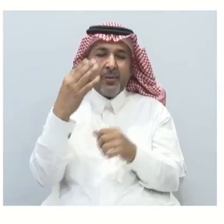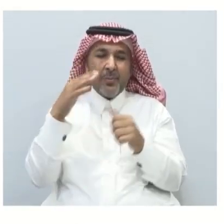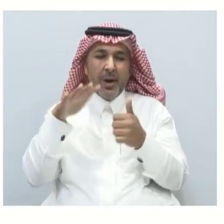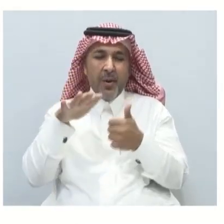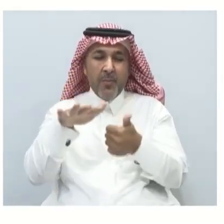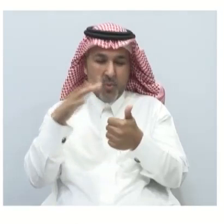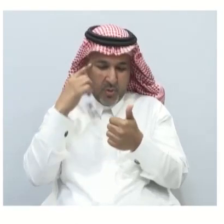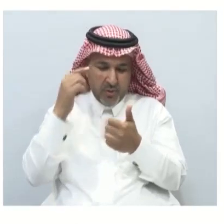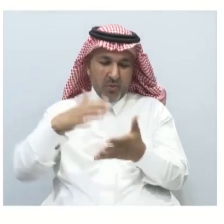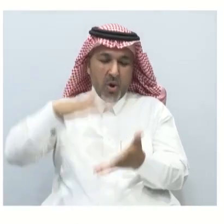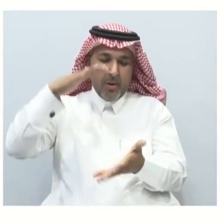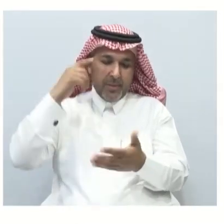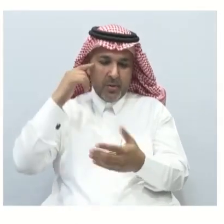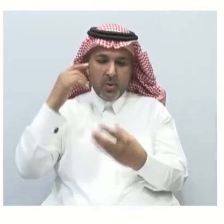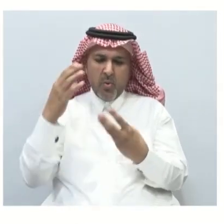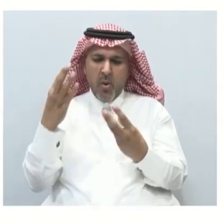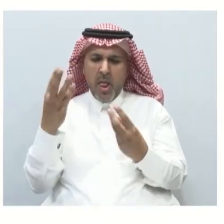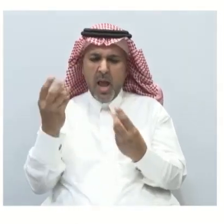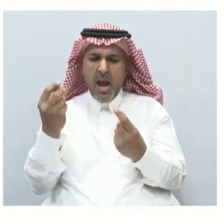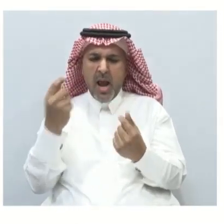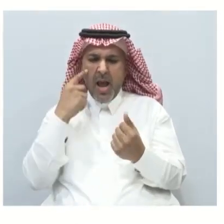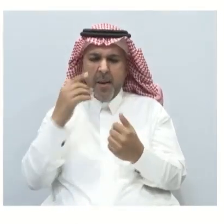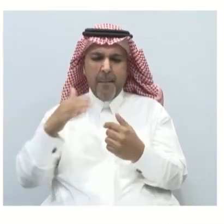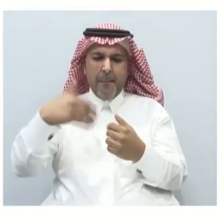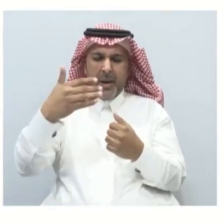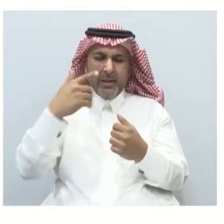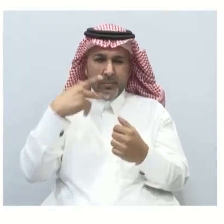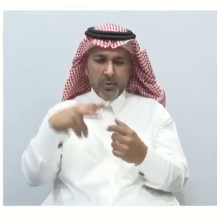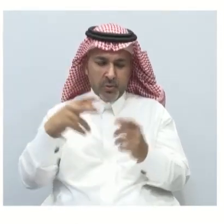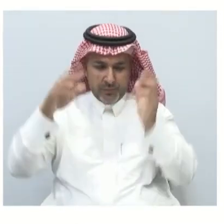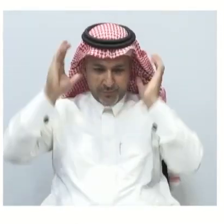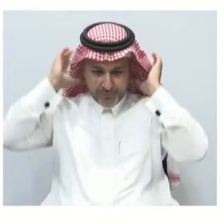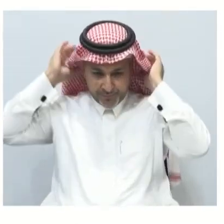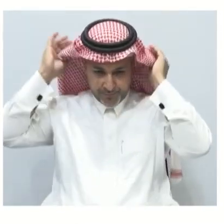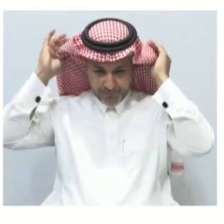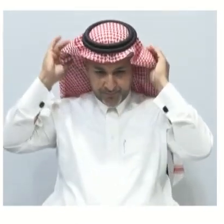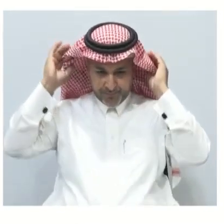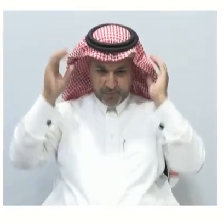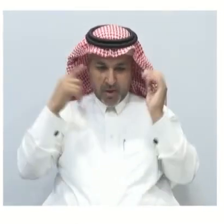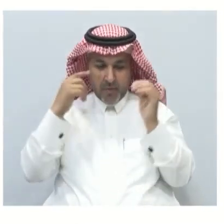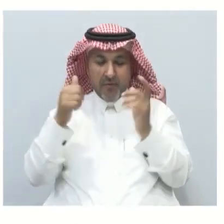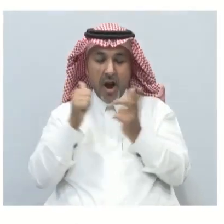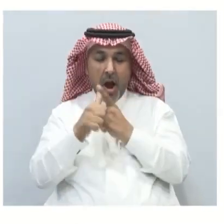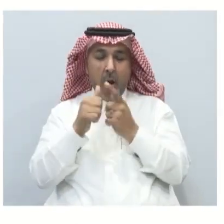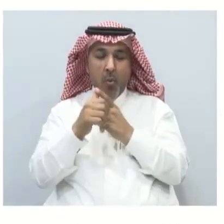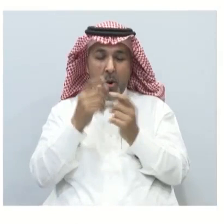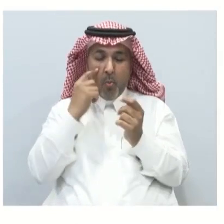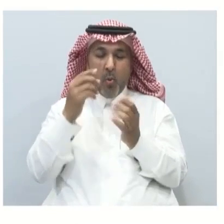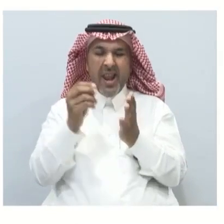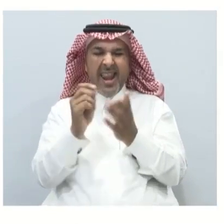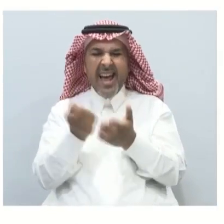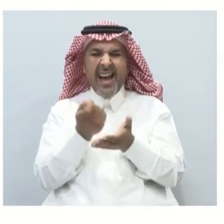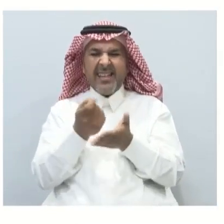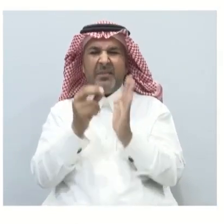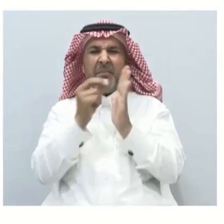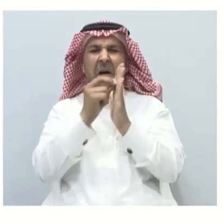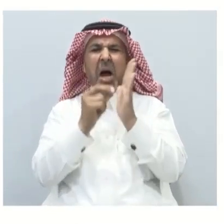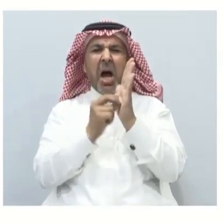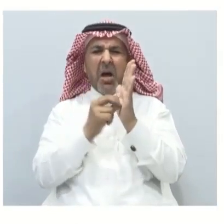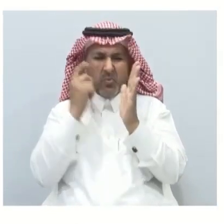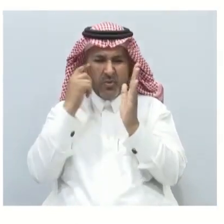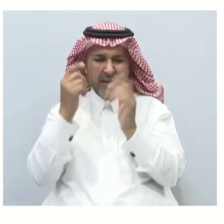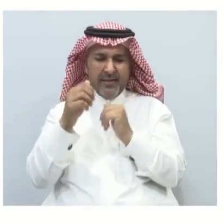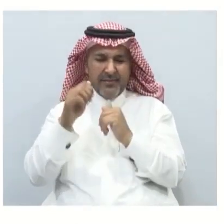الاي وابغى اعرف البي فبالتالي قلنا الاي هو العدد الاساسي اللي قلنا كم يساوي 3